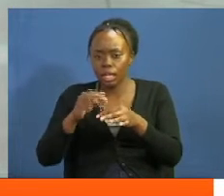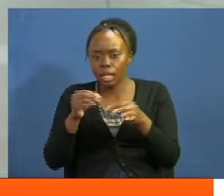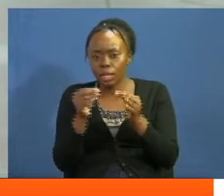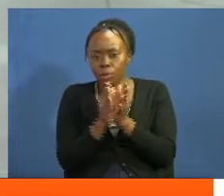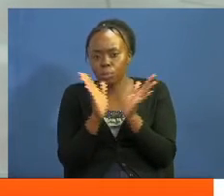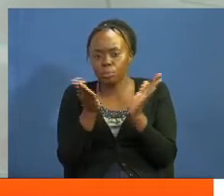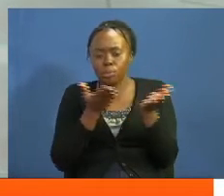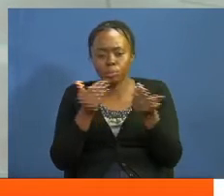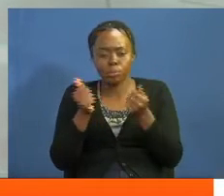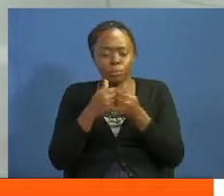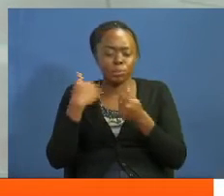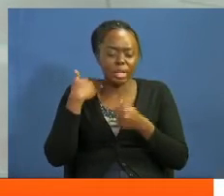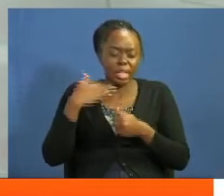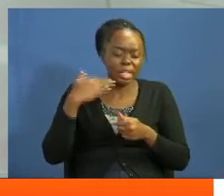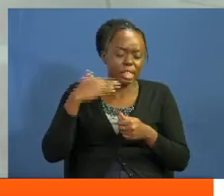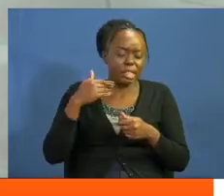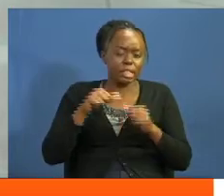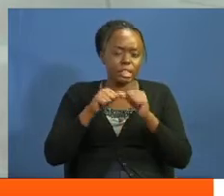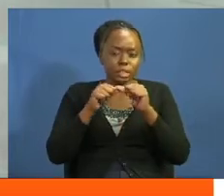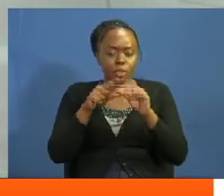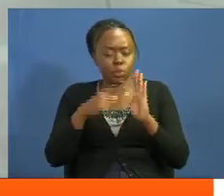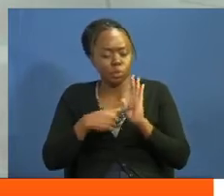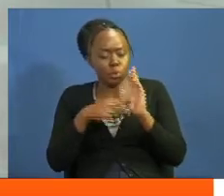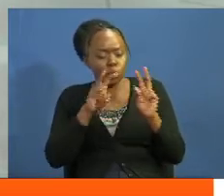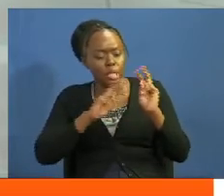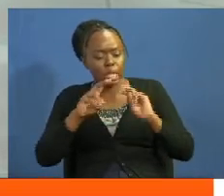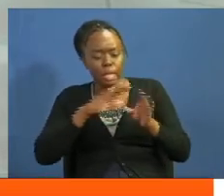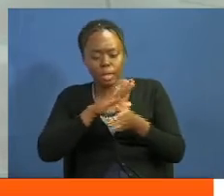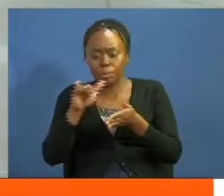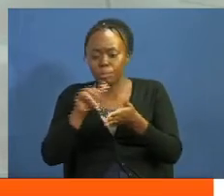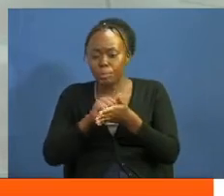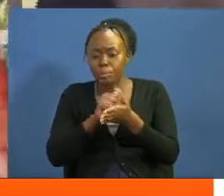kikubwa, mauaji ya kinyama yakiendelea kushuhudiwa katika eneo hilo.